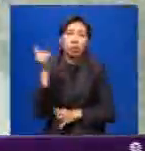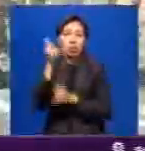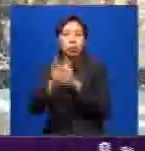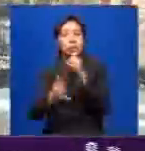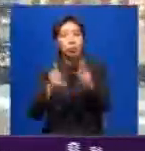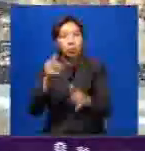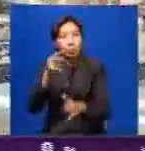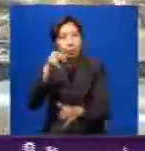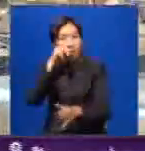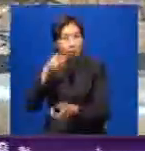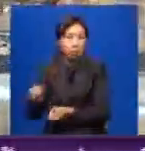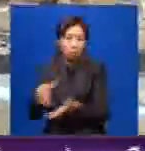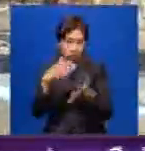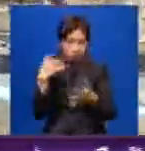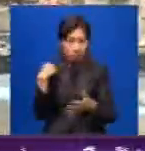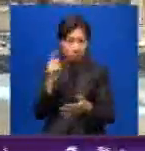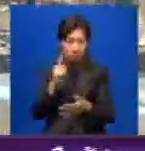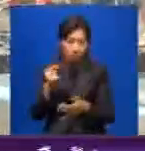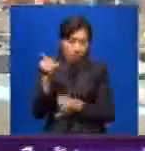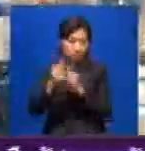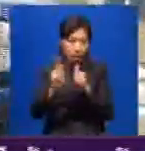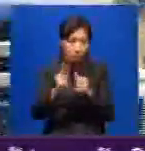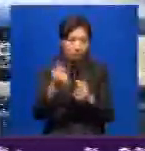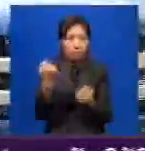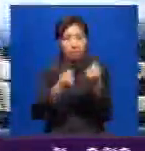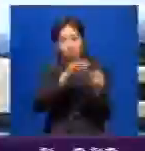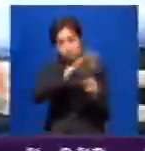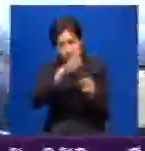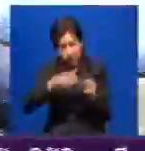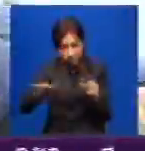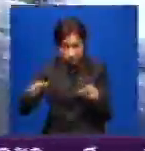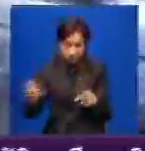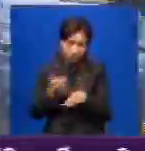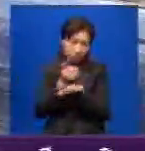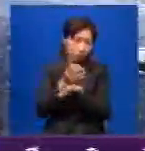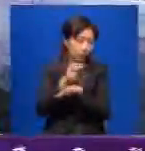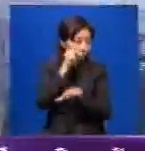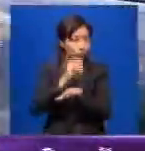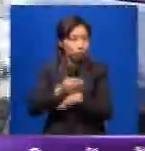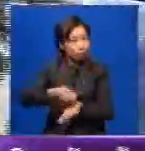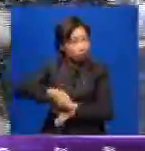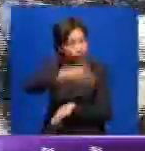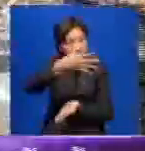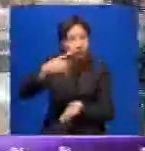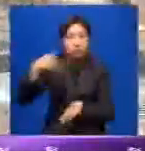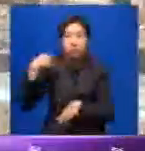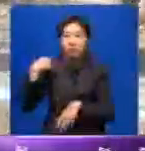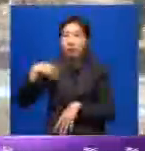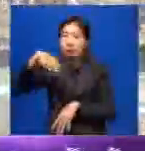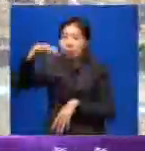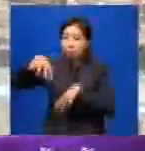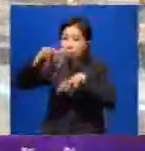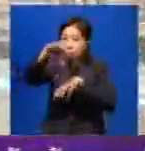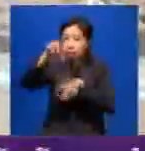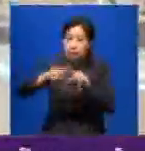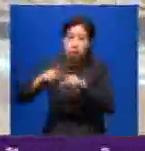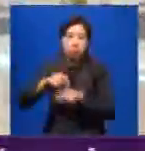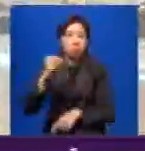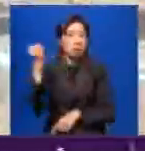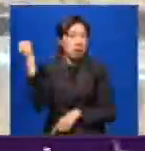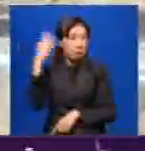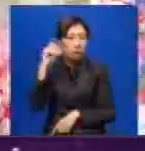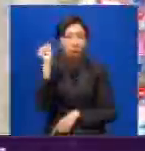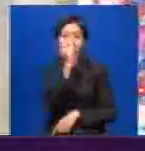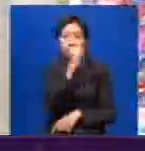ทางมาเล่นน้ำสงกรานต์ด้วยรถกระบะเปิดเพลงตามซุงต่างๆเป็นระยะซึ่งก็เป็นการสร้างสีสันแลก็ความสนุกสนานค่ะ